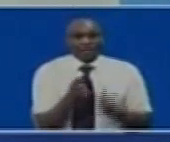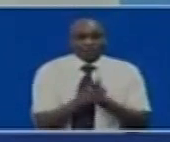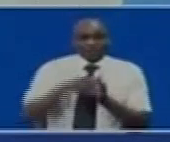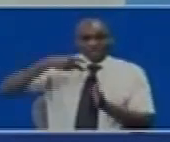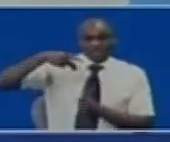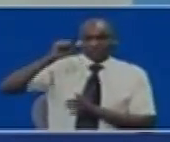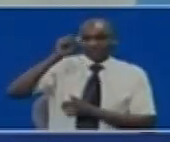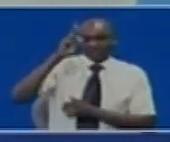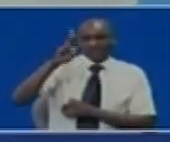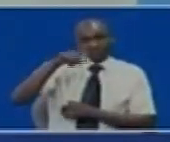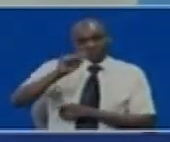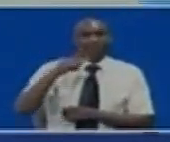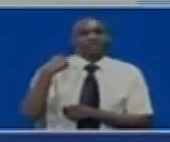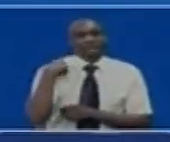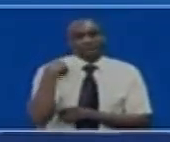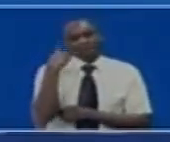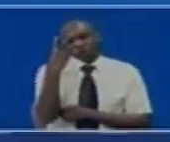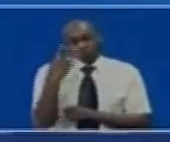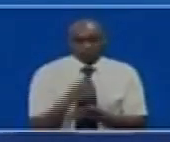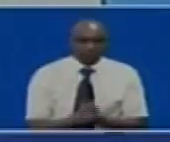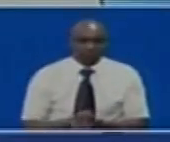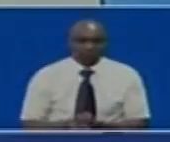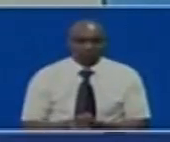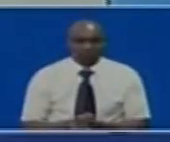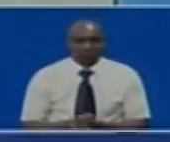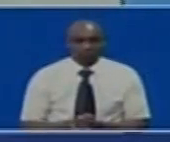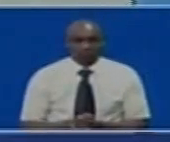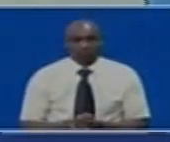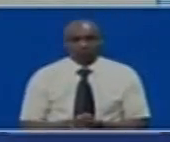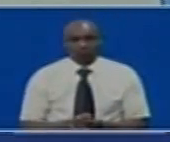Kiguru akichukua nafasi ya pili.